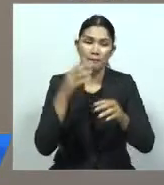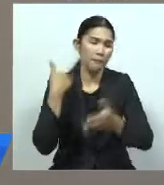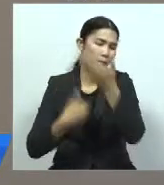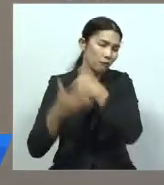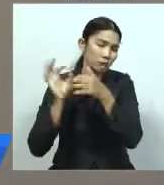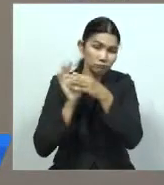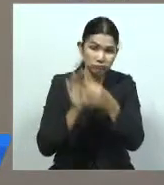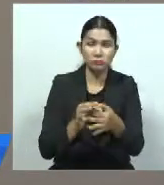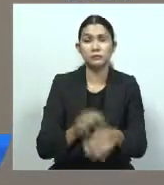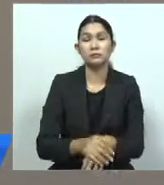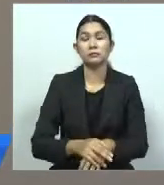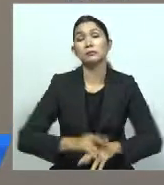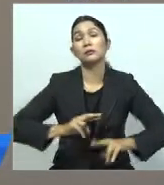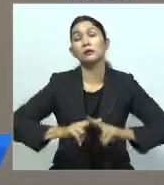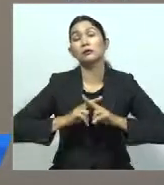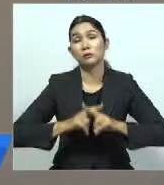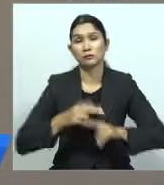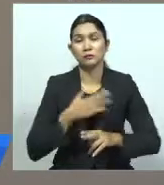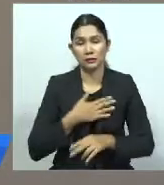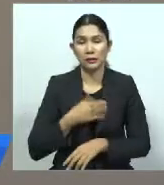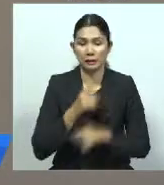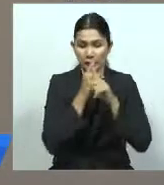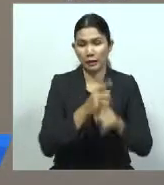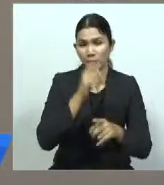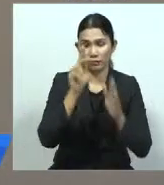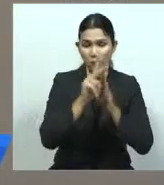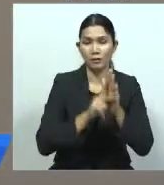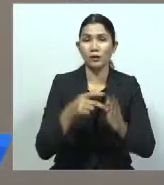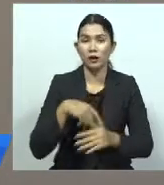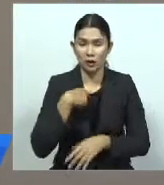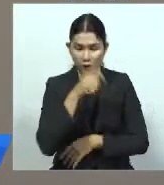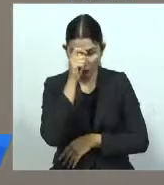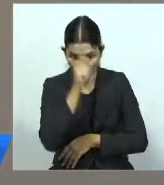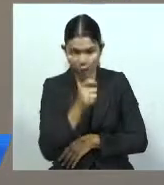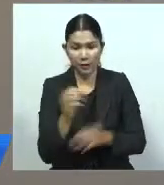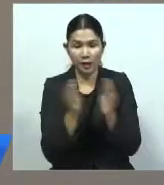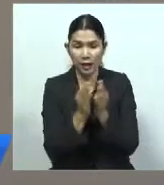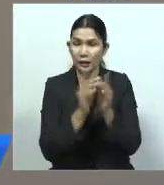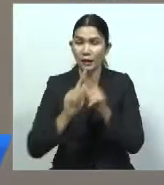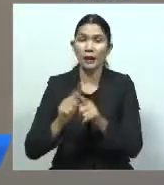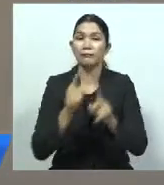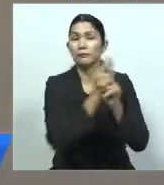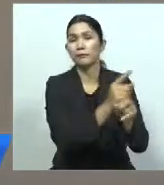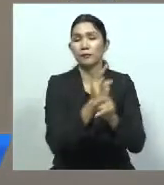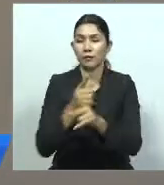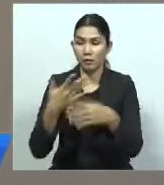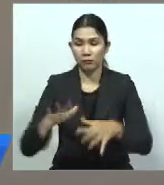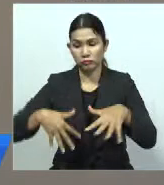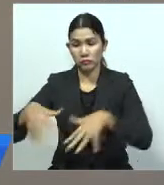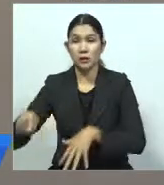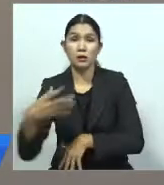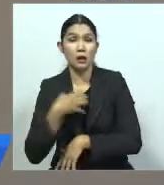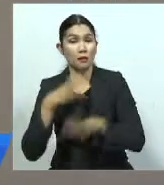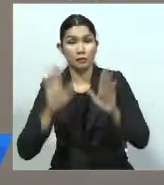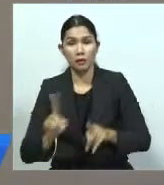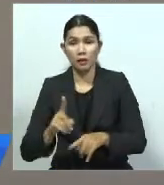ฏิบัติส่วนตัวนายกรัฐมนตรีเคารพกฎหมายคะแนนเสียงของทุกพรรคและความต้องการของประชาชนไม่ว่า